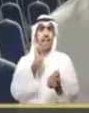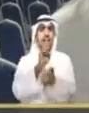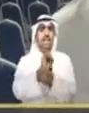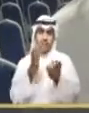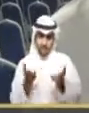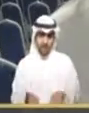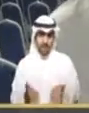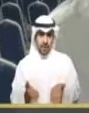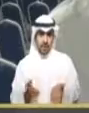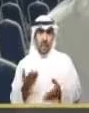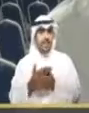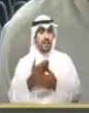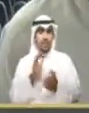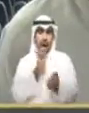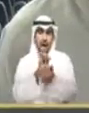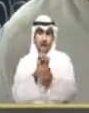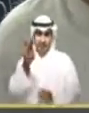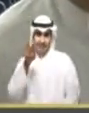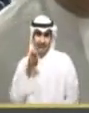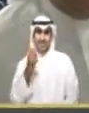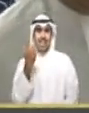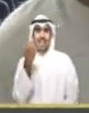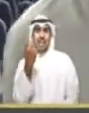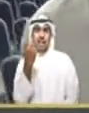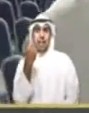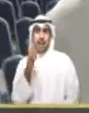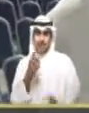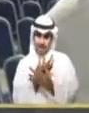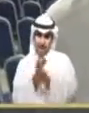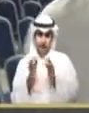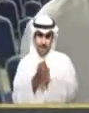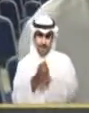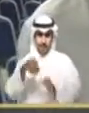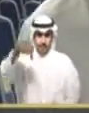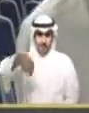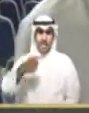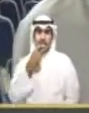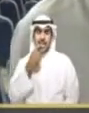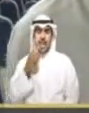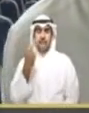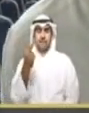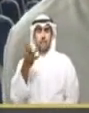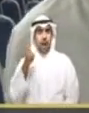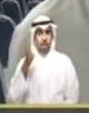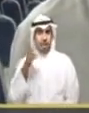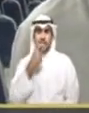في الحصول على القرض السكني. احنا في السنه الماليه 14/15